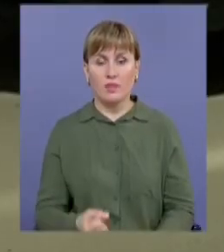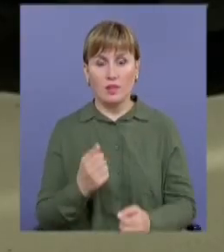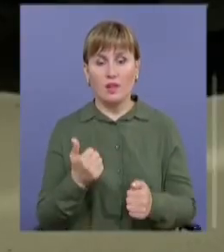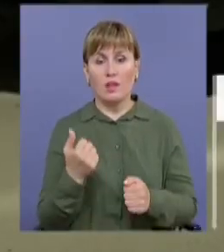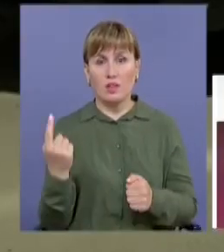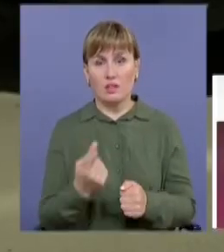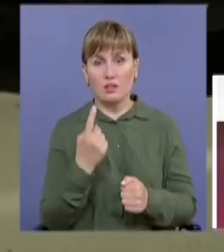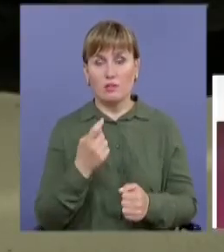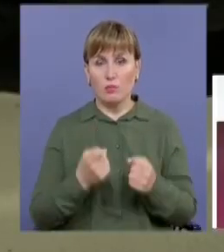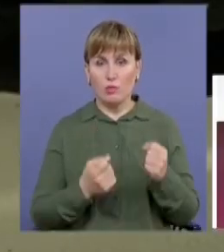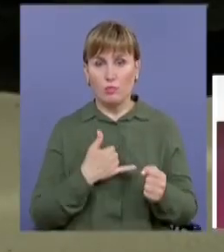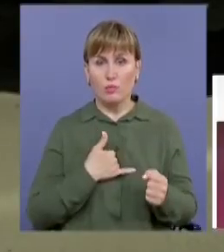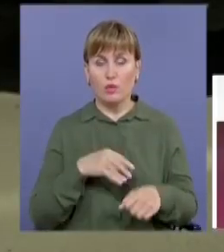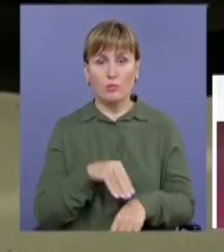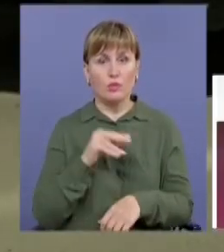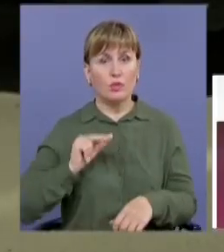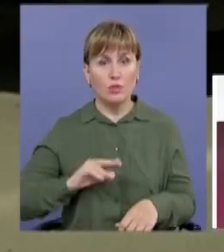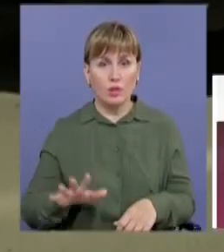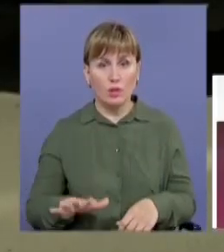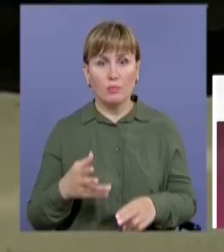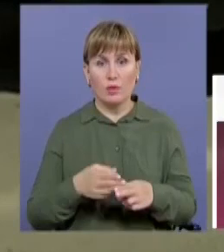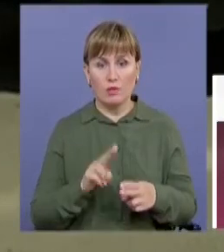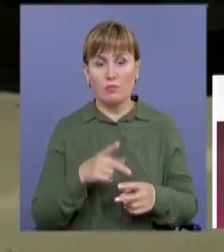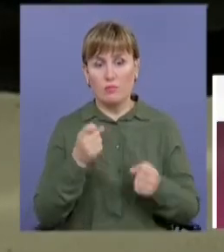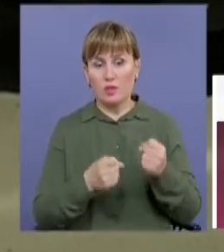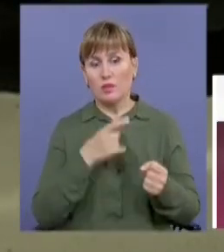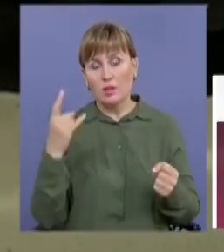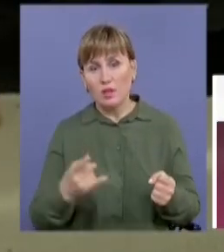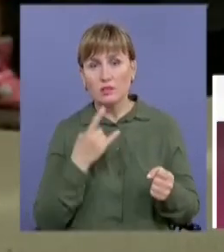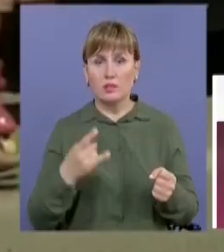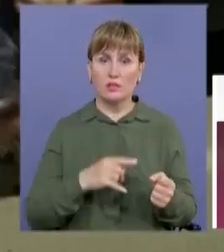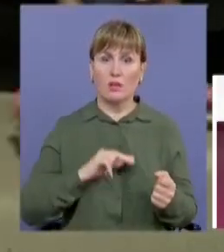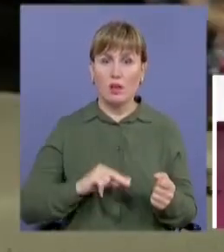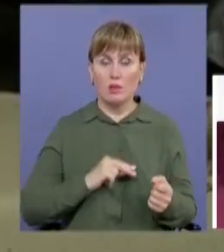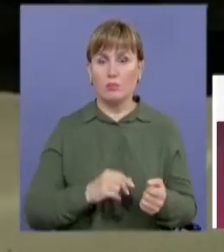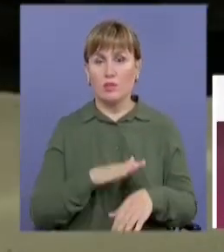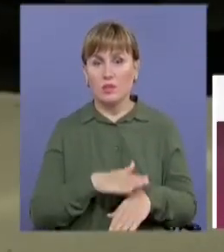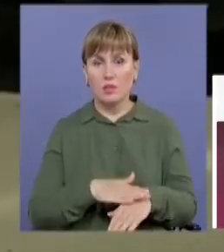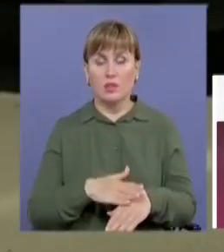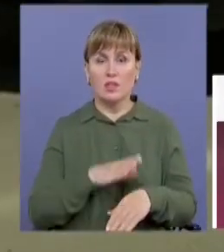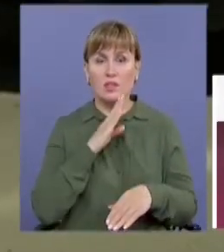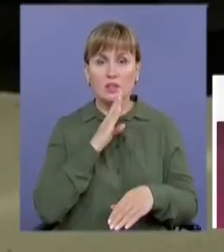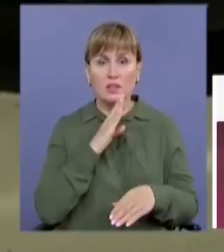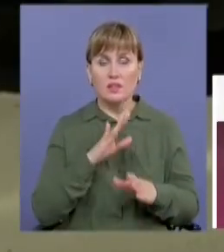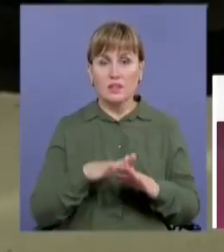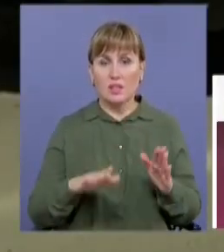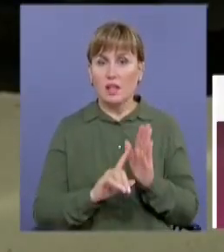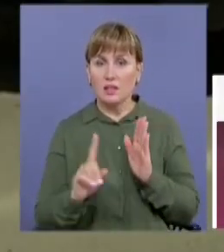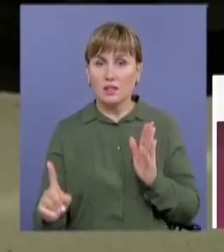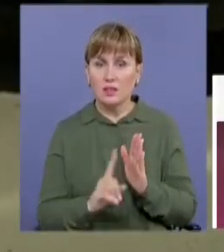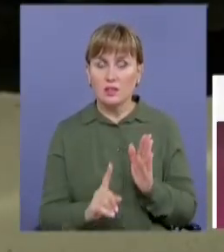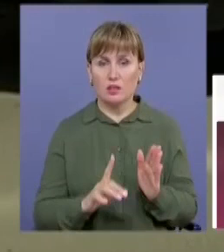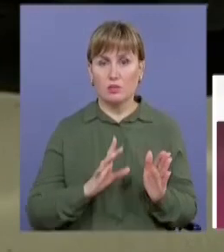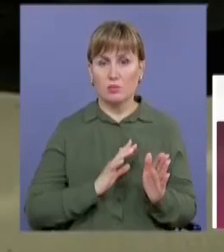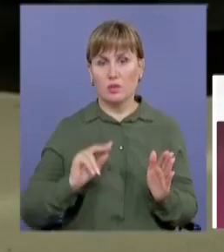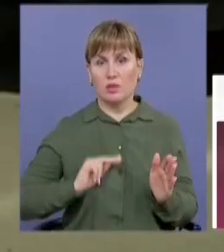он доход нам приносит. У меня же муж не работает, на этом же как бы он ездит, таксует, развозил девочку в садик. У